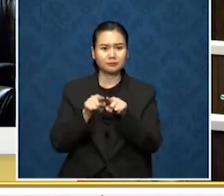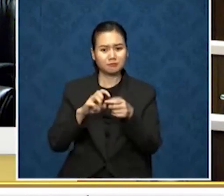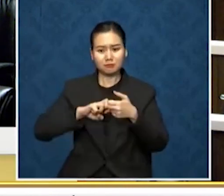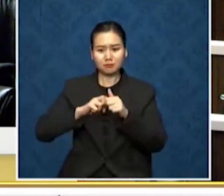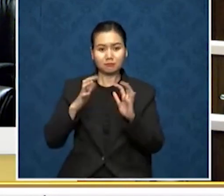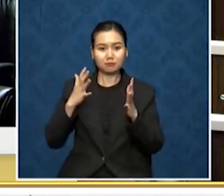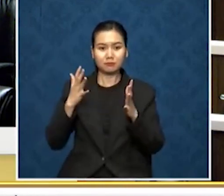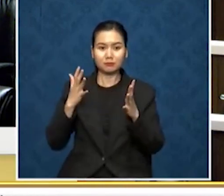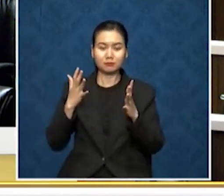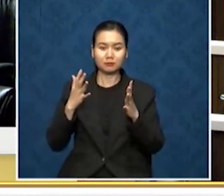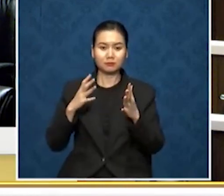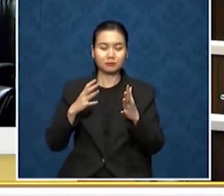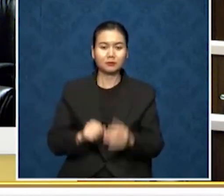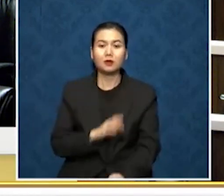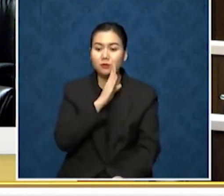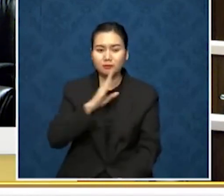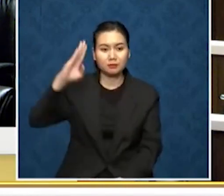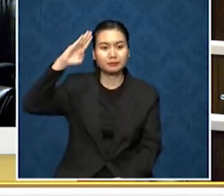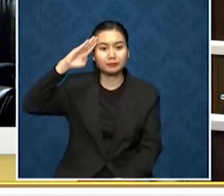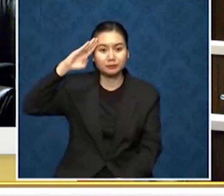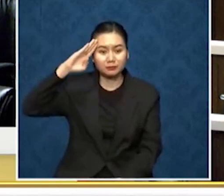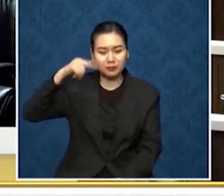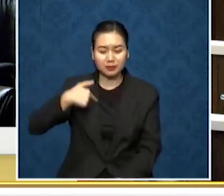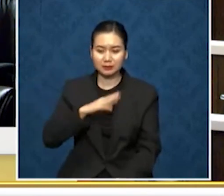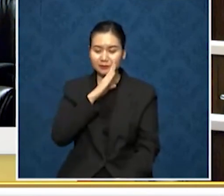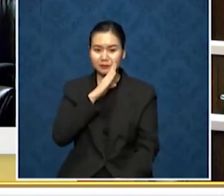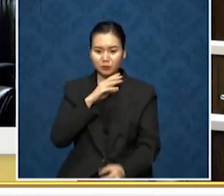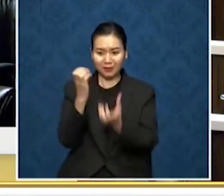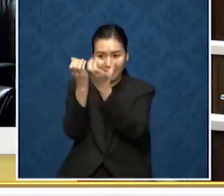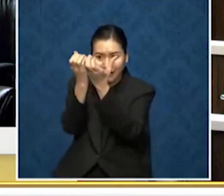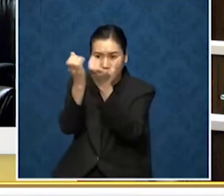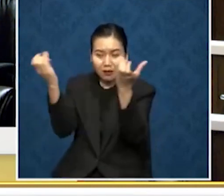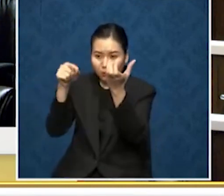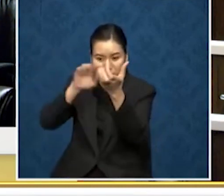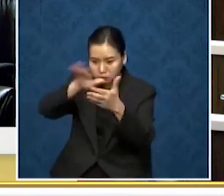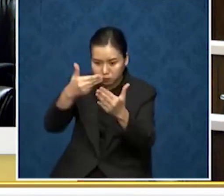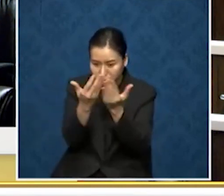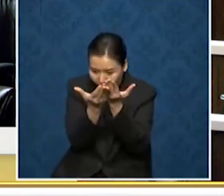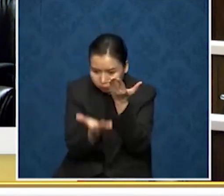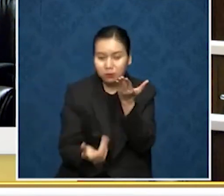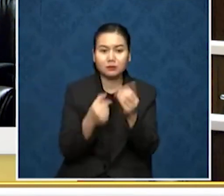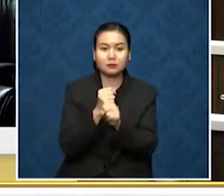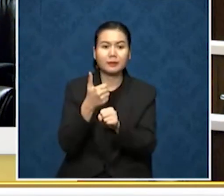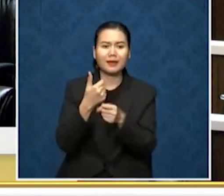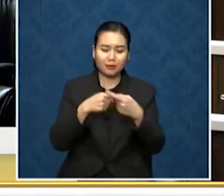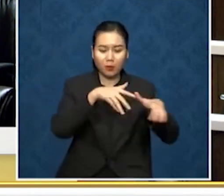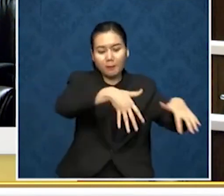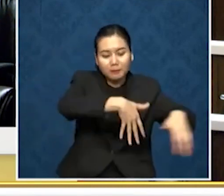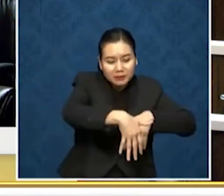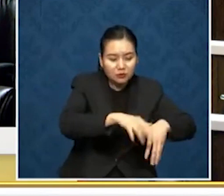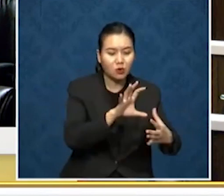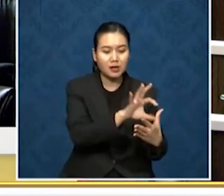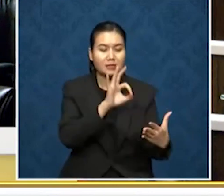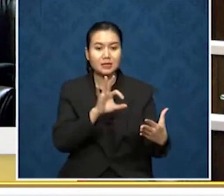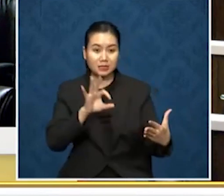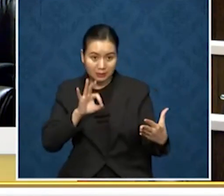ปัญหาเลยครับทำไมทหารนะครับทำรัฐธรรมนูญทั้งฉบับได้แต่คนที่มาจากการเลือกตั้งของประชาชนนะครับ